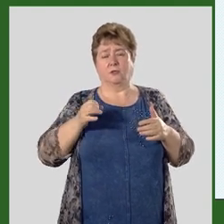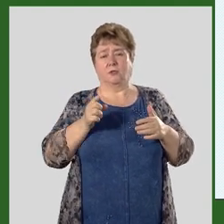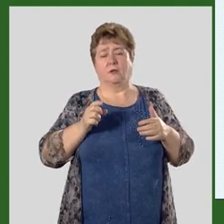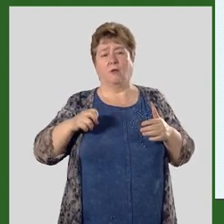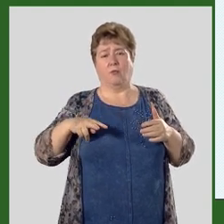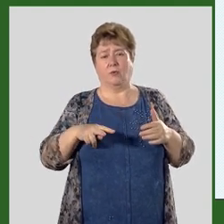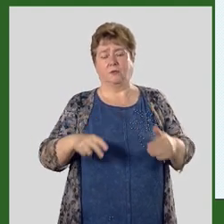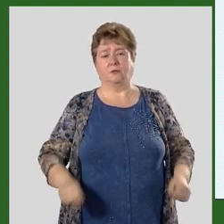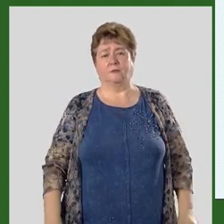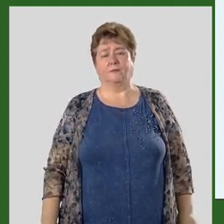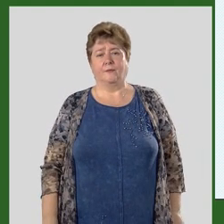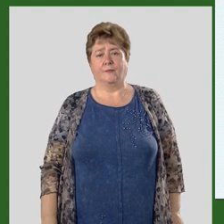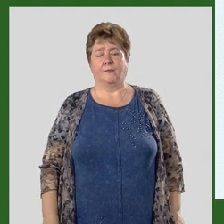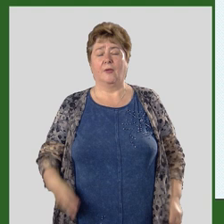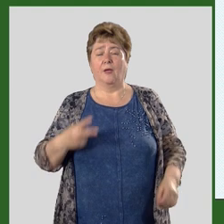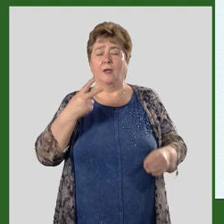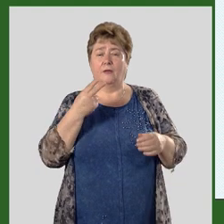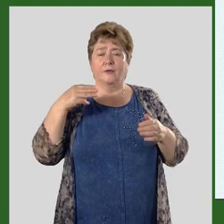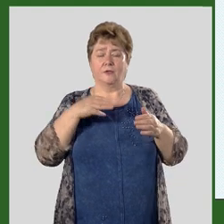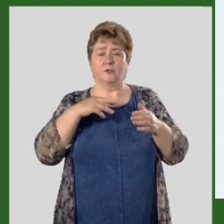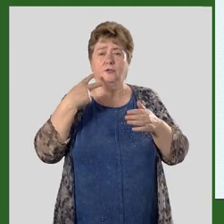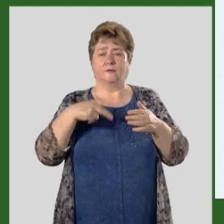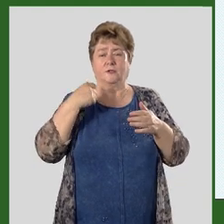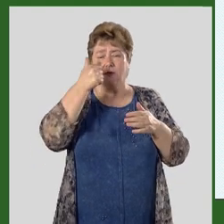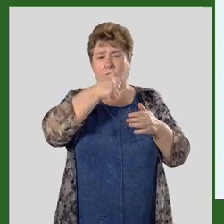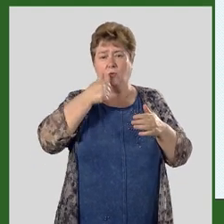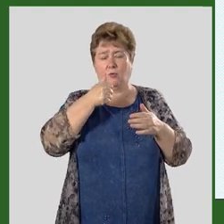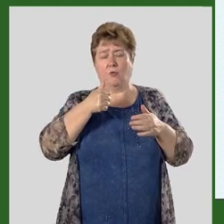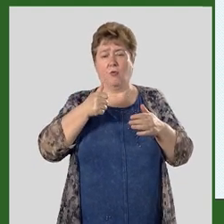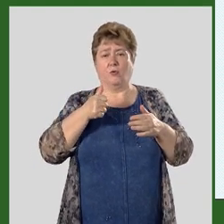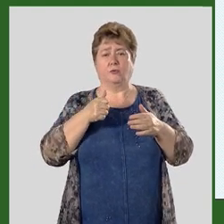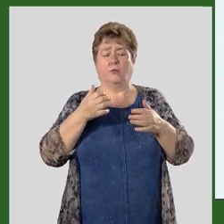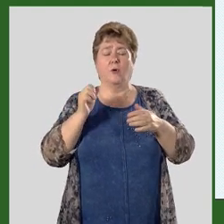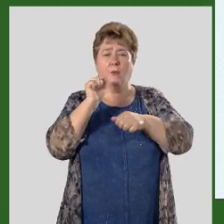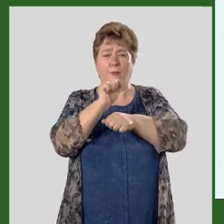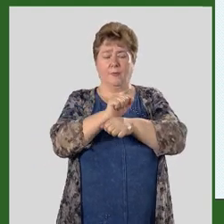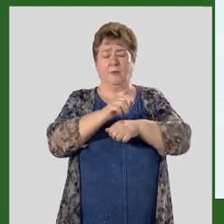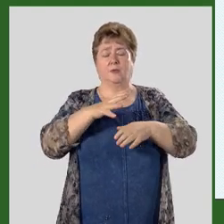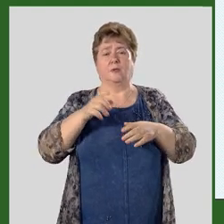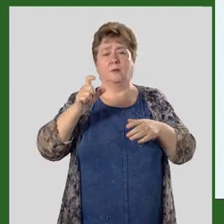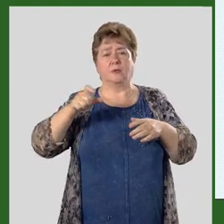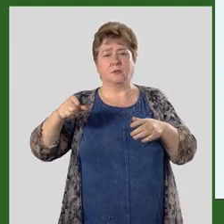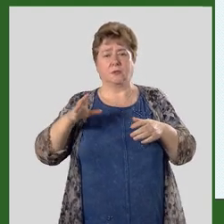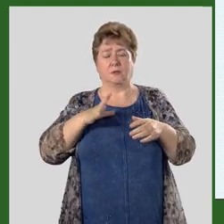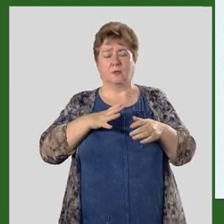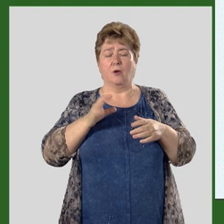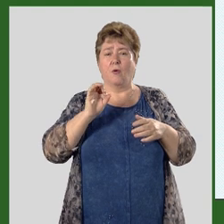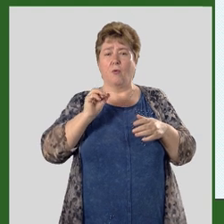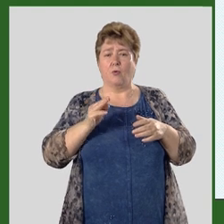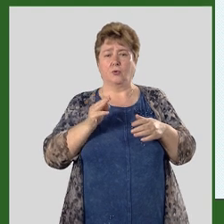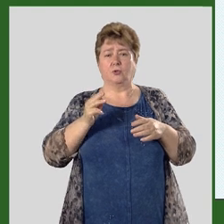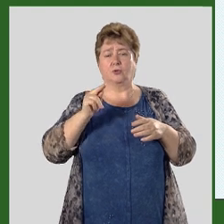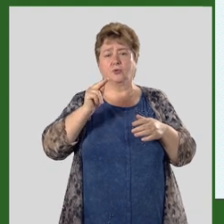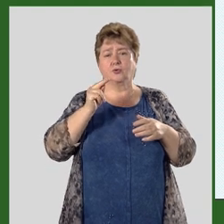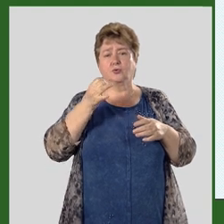Джалалабадская области. К 2020 году лидерами по численности населения признаны Ошская